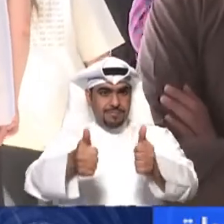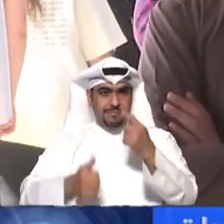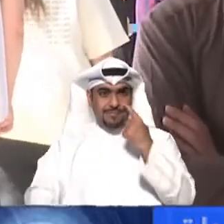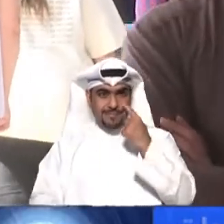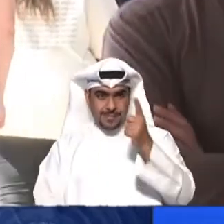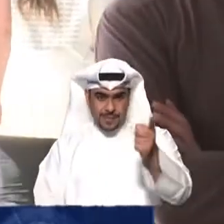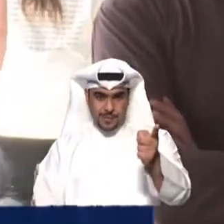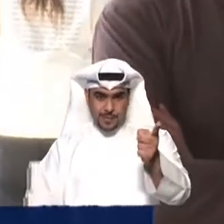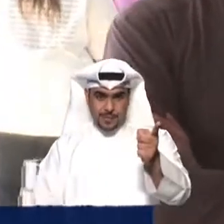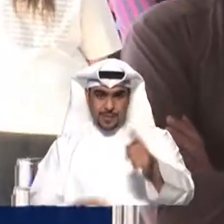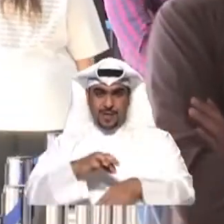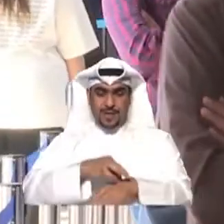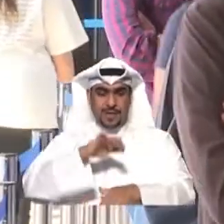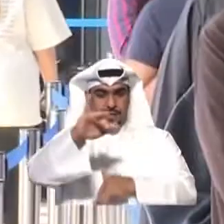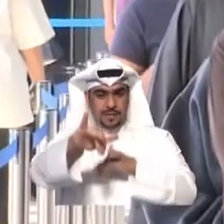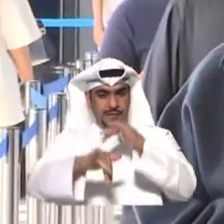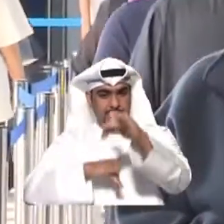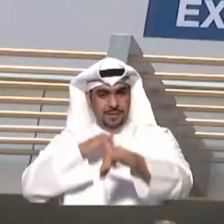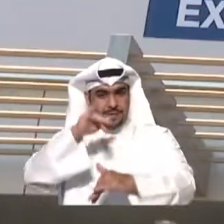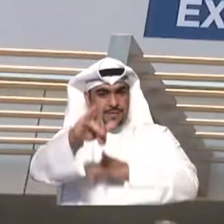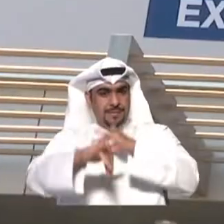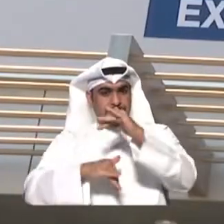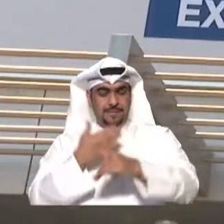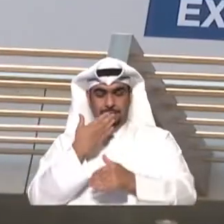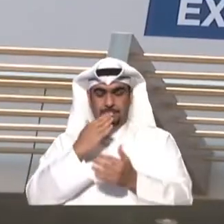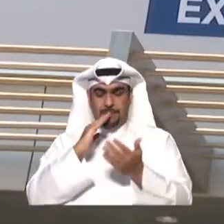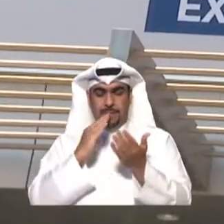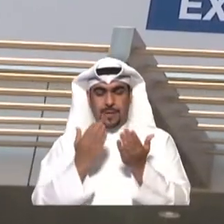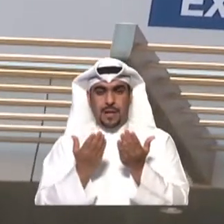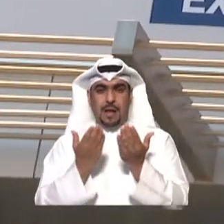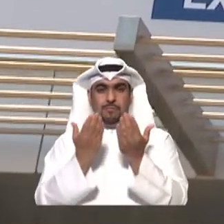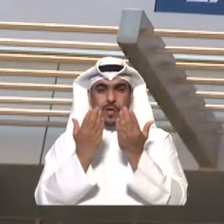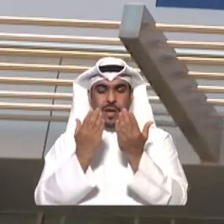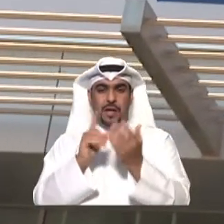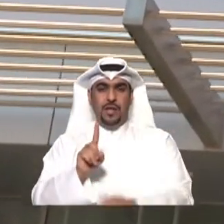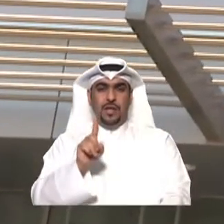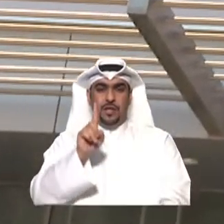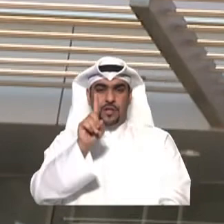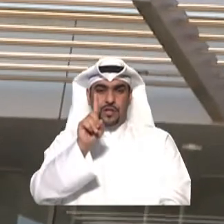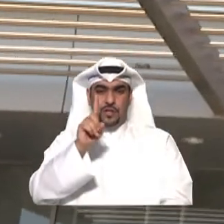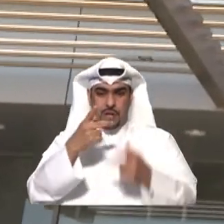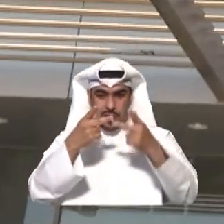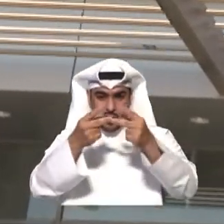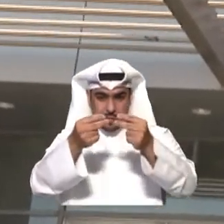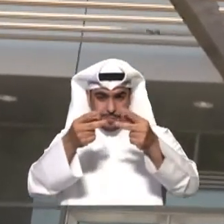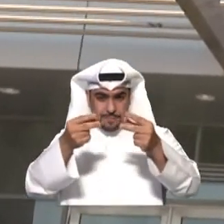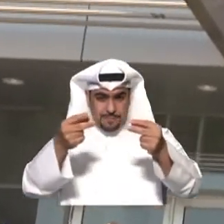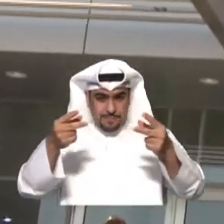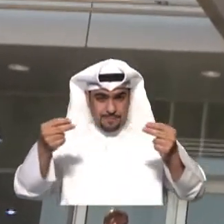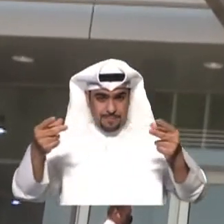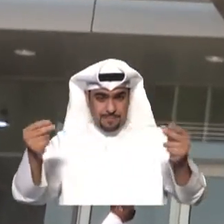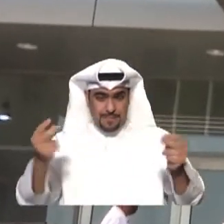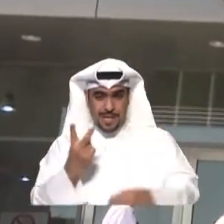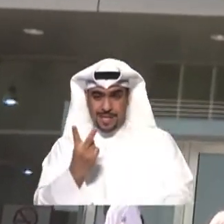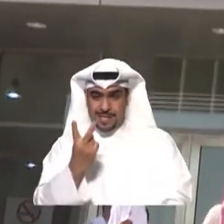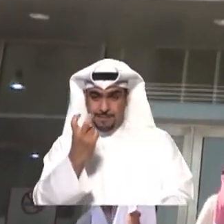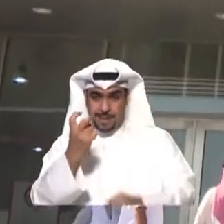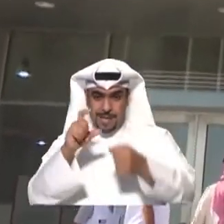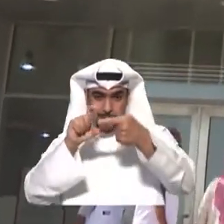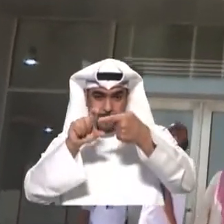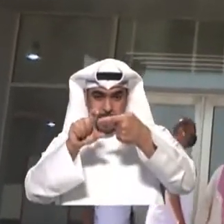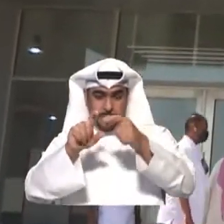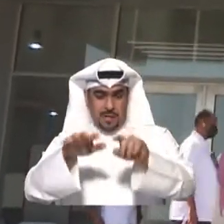اللقاح المضاد لكوفيد 19 في سبيل الوصول إلى المناعة المجتمعية تمهيدا